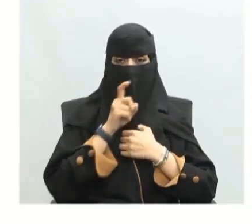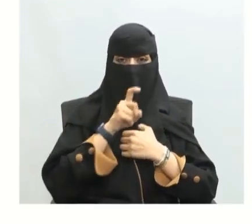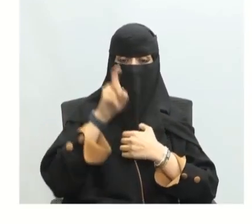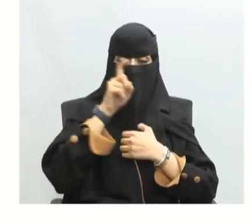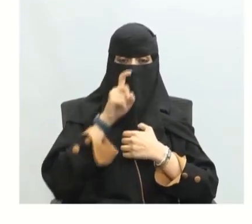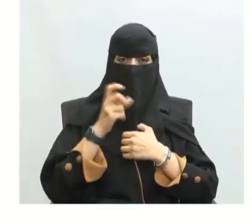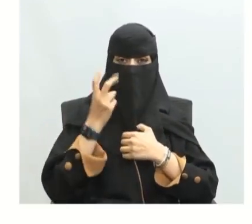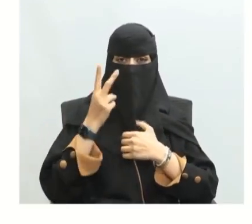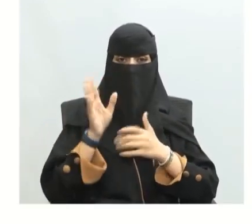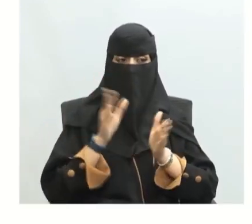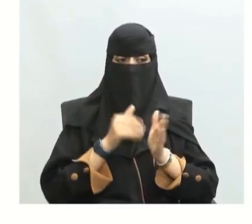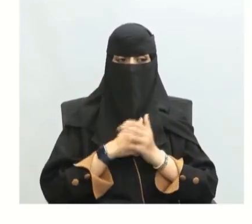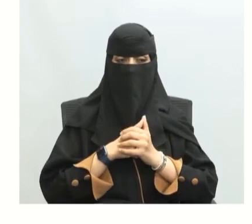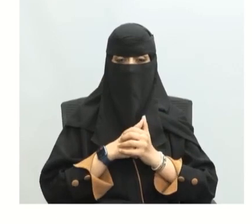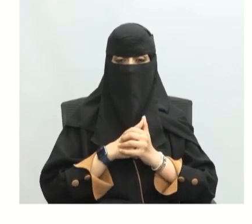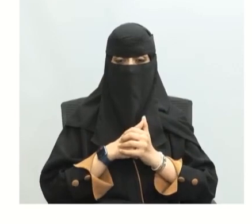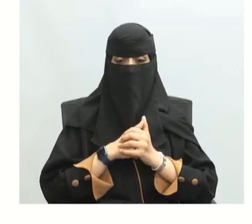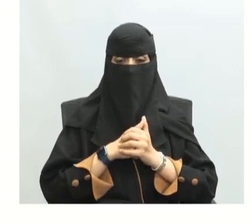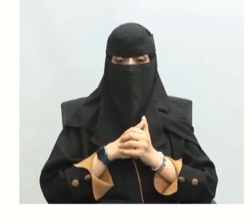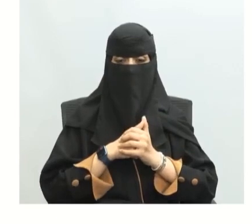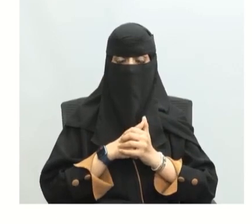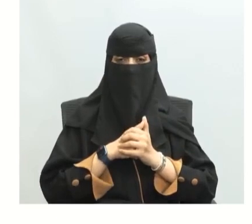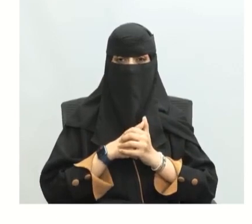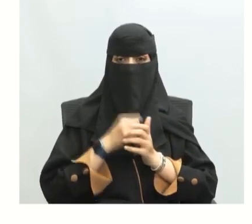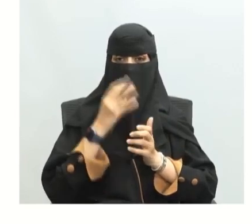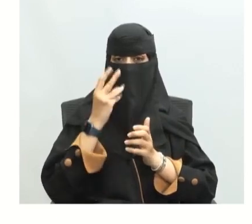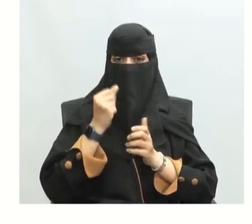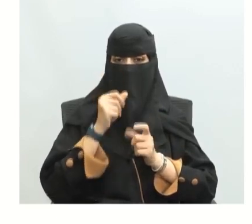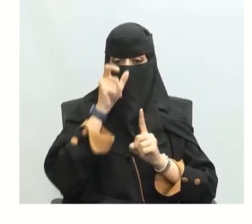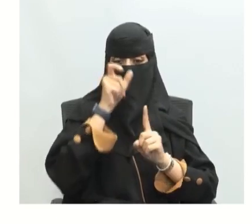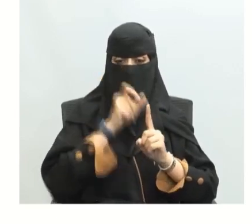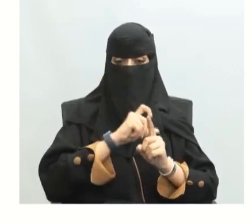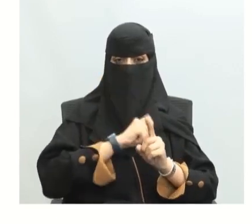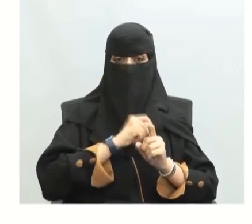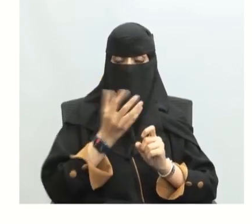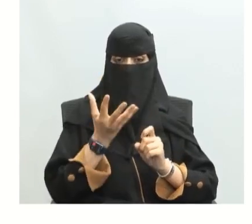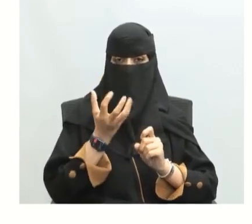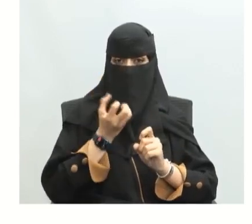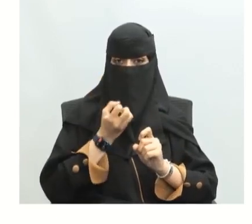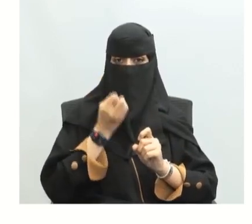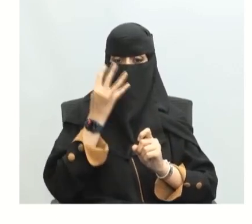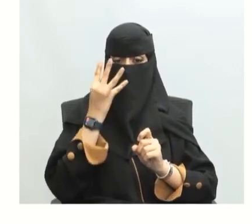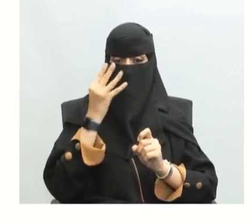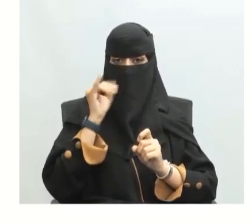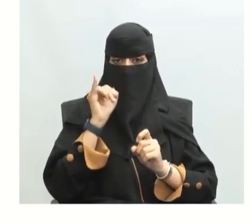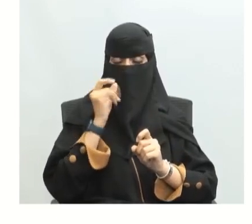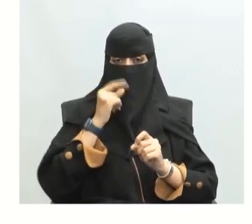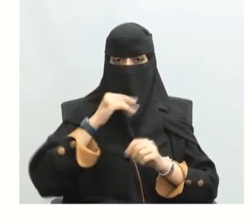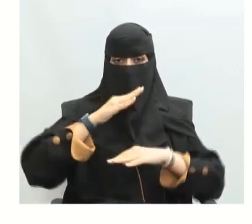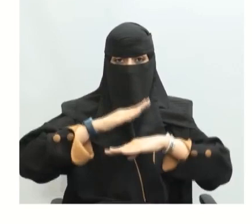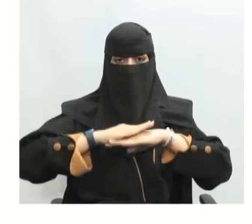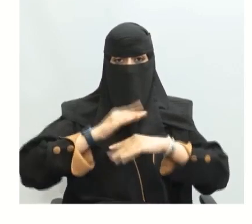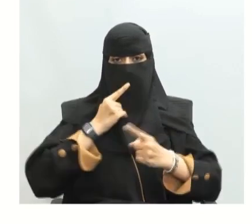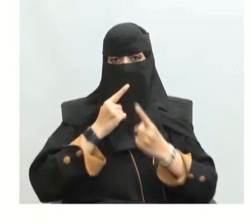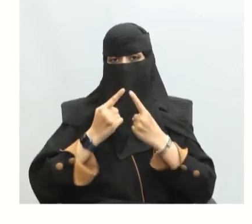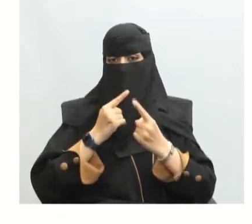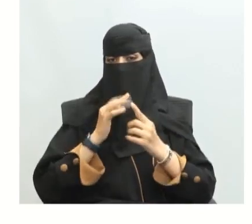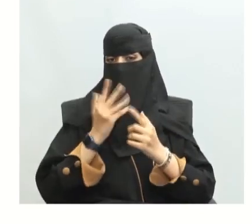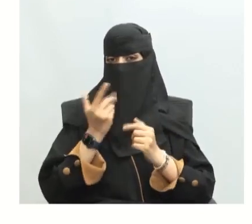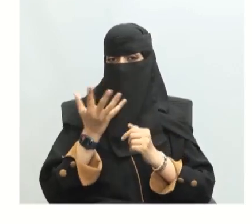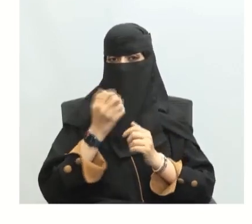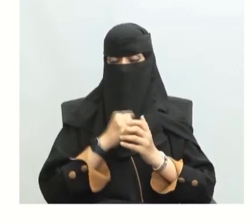السؤال الثاني يذكر الطلبه اربعه من اداب الحوار